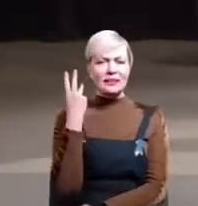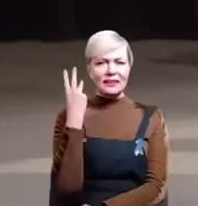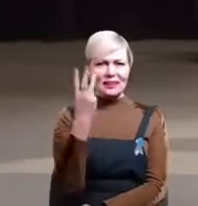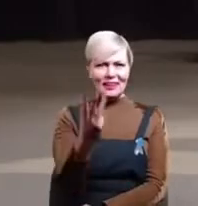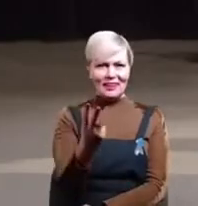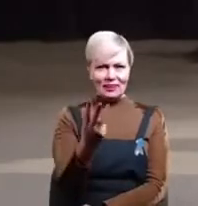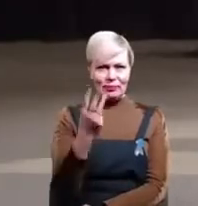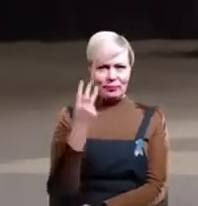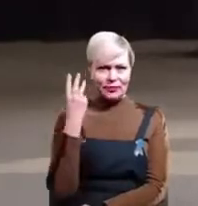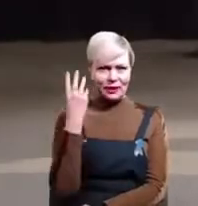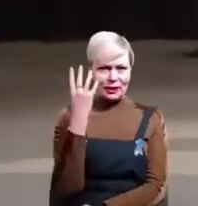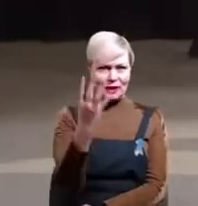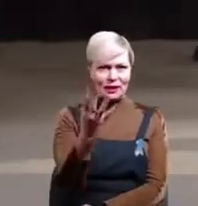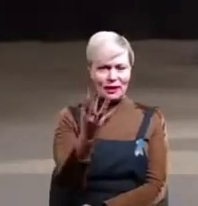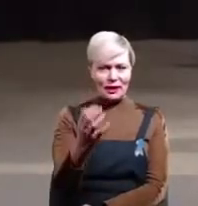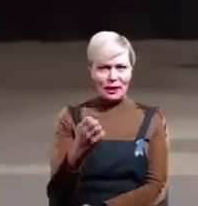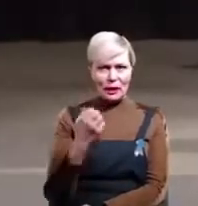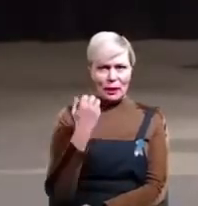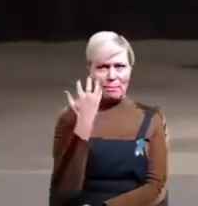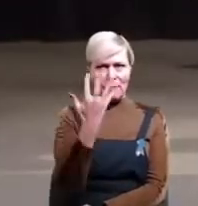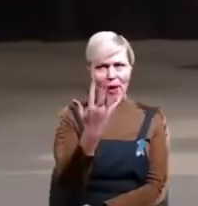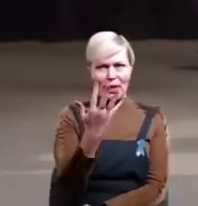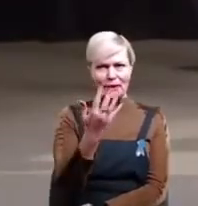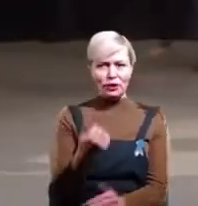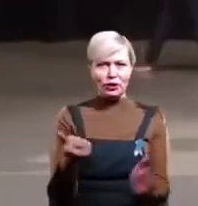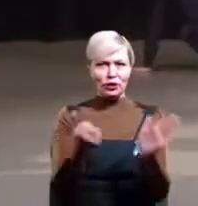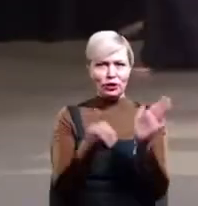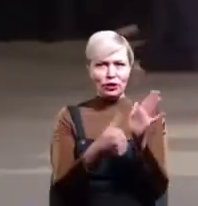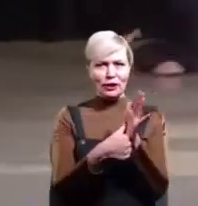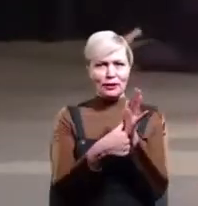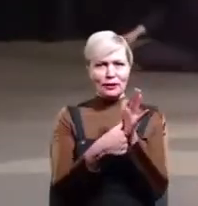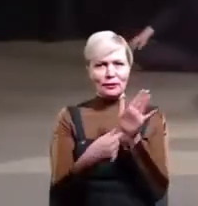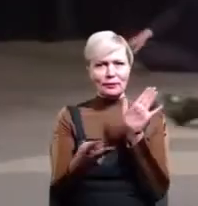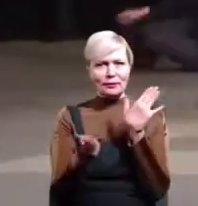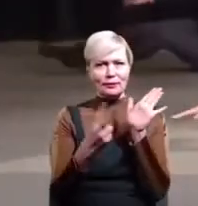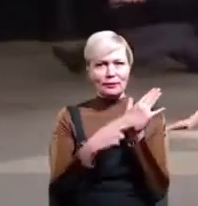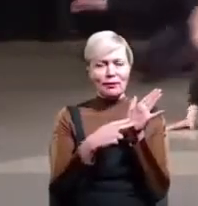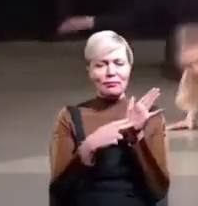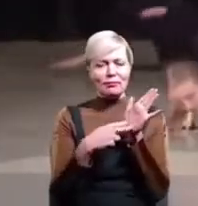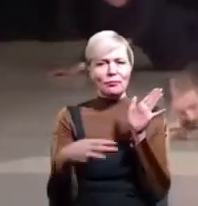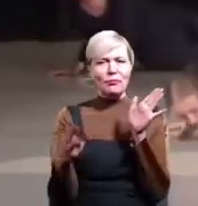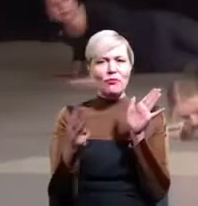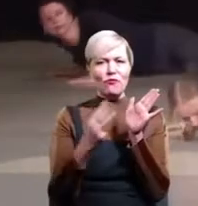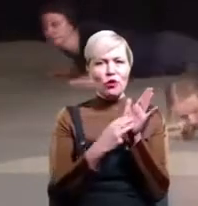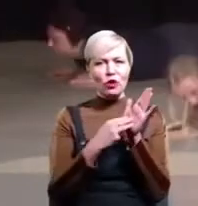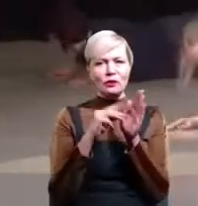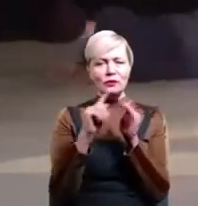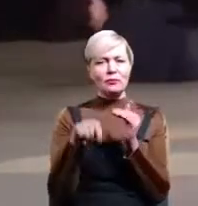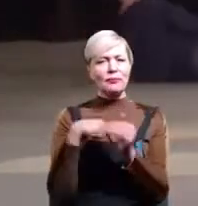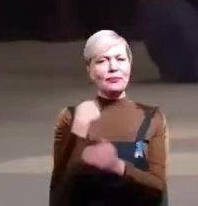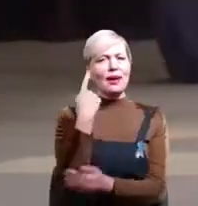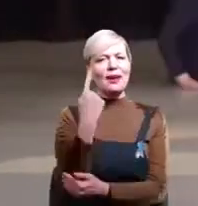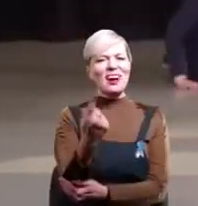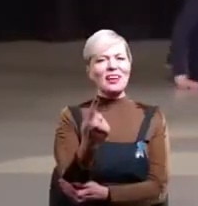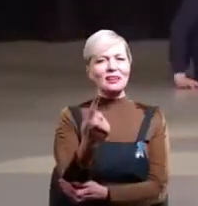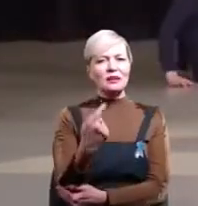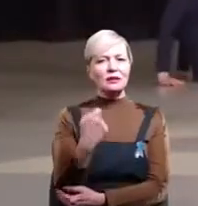три, четыре, пять, шесть, семь, восемь,